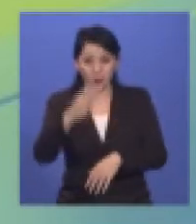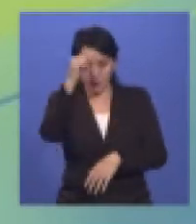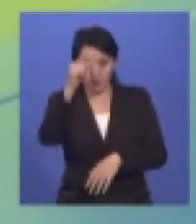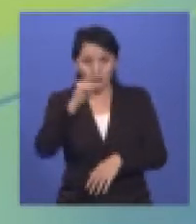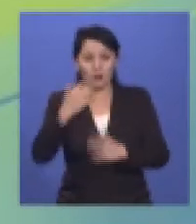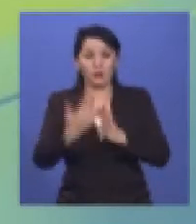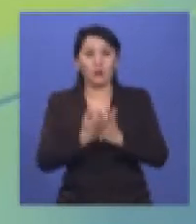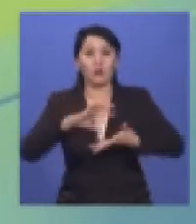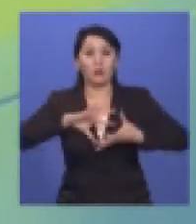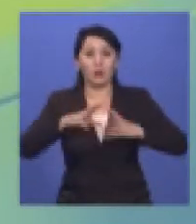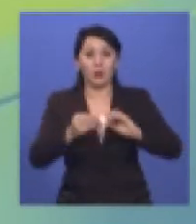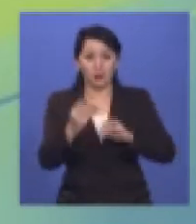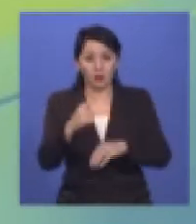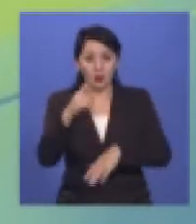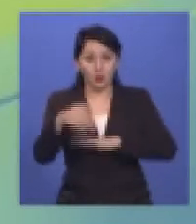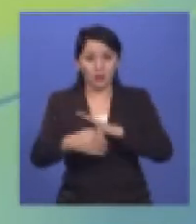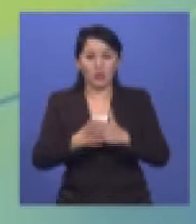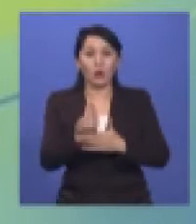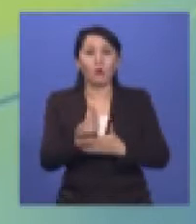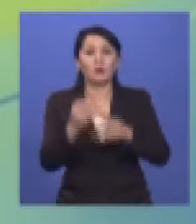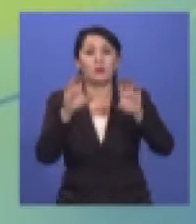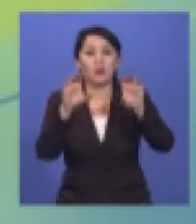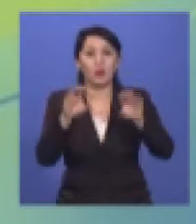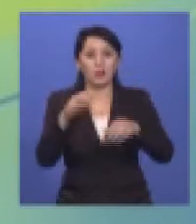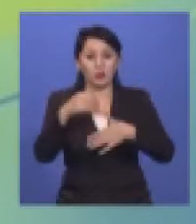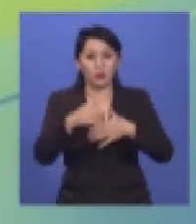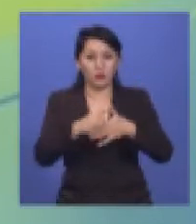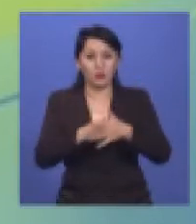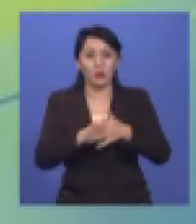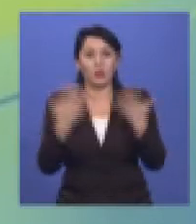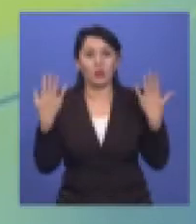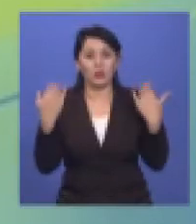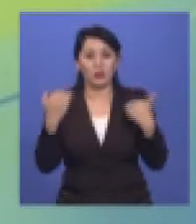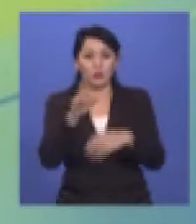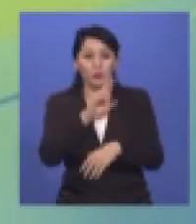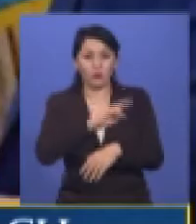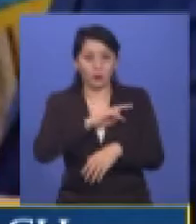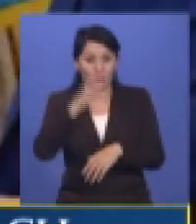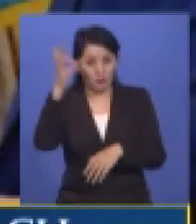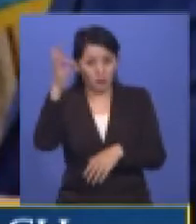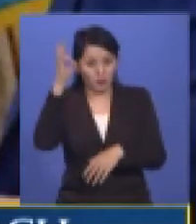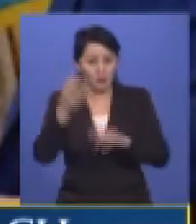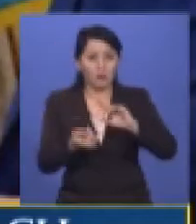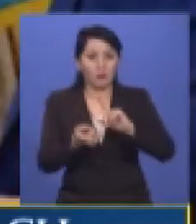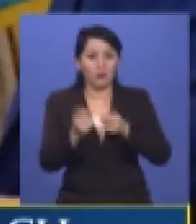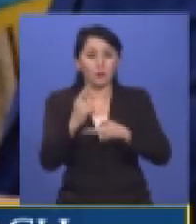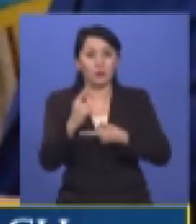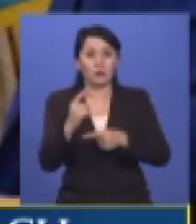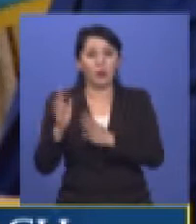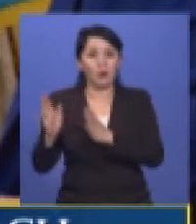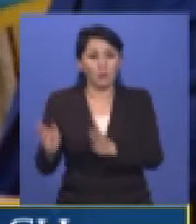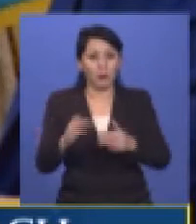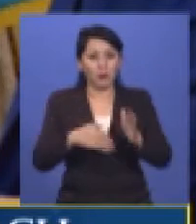қол жеткен нәтижелер туралы айтты. Жаңа кодекстің енгізілуі шенеуніктердің ойлау жүйесін өзгертіп, тәртібін